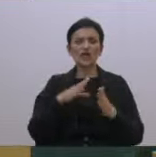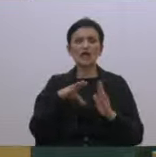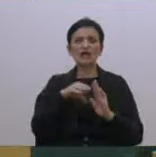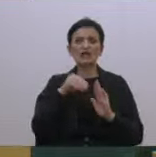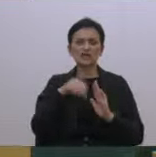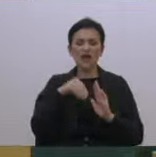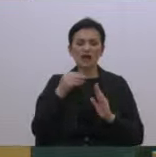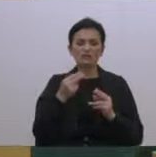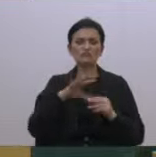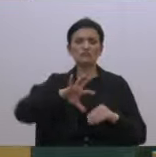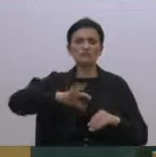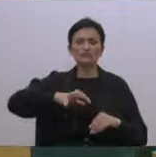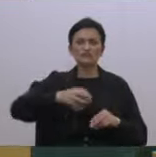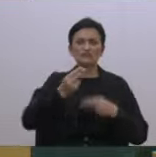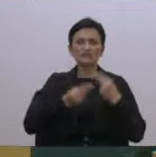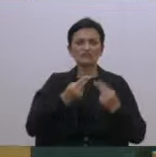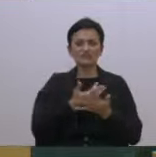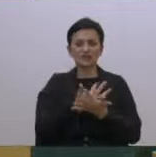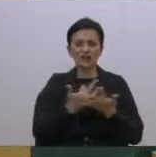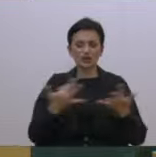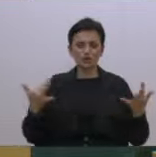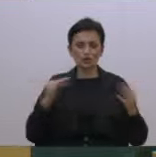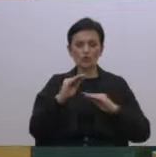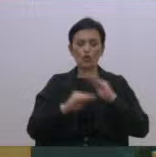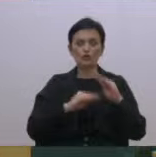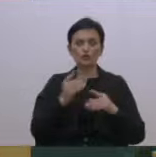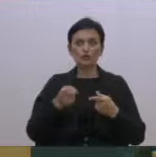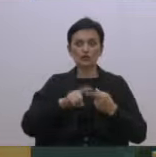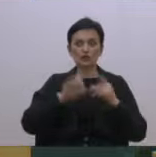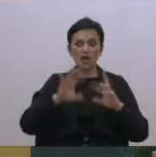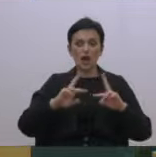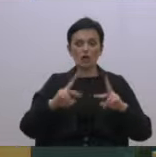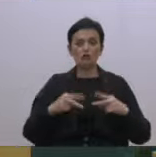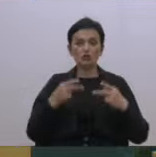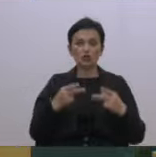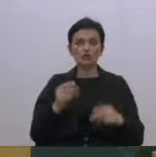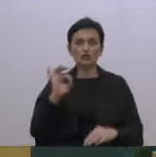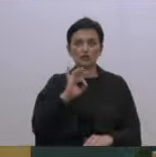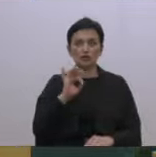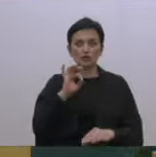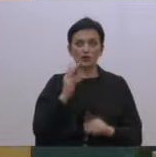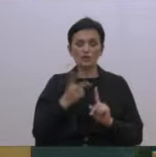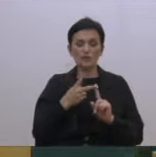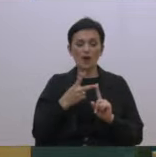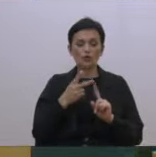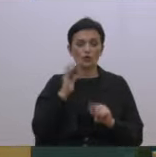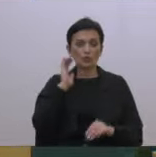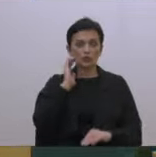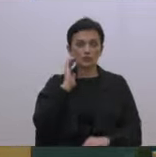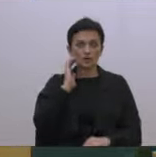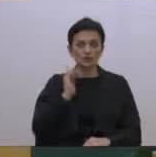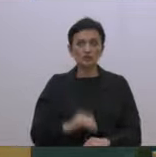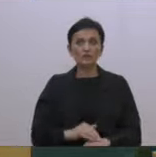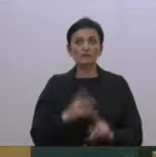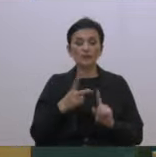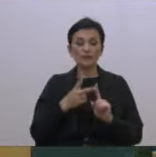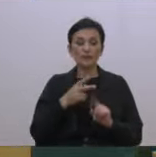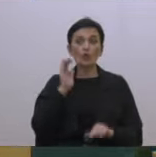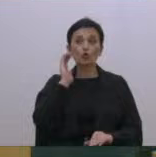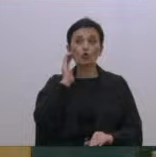აზარტული და მომგებიანი თამაშობების მოწყობის შესახებ კანონში ცვლილების თაობაზე ცვლილება მეორე მოსმენით. გიზი ბატონო, მეორე